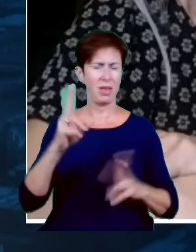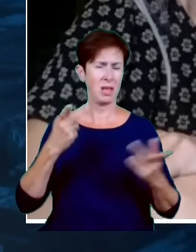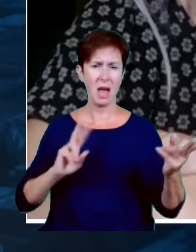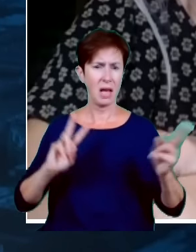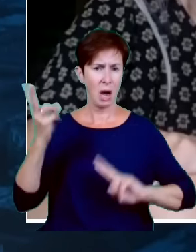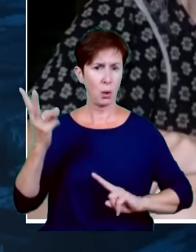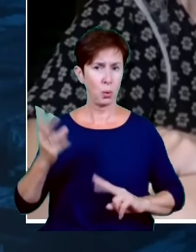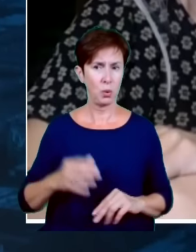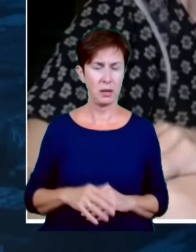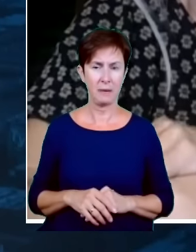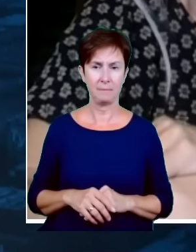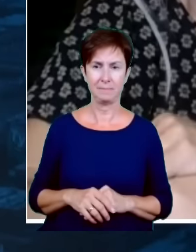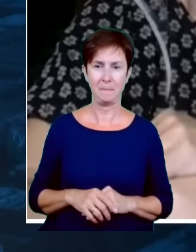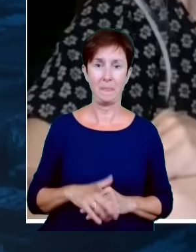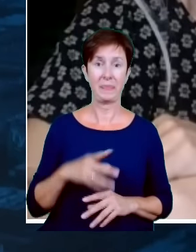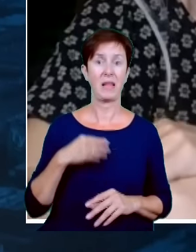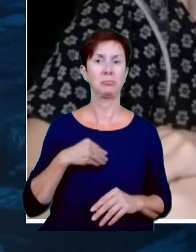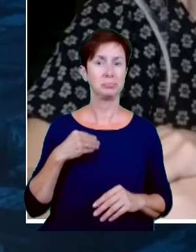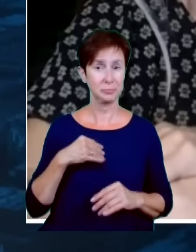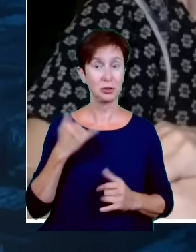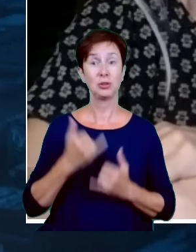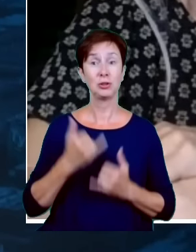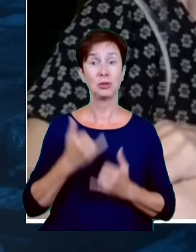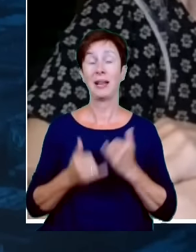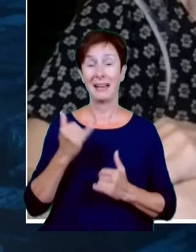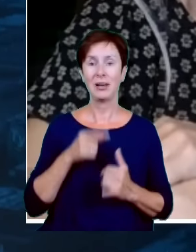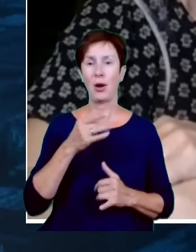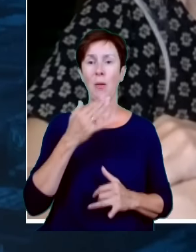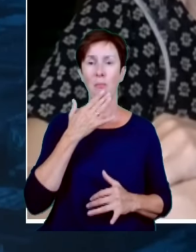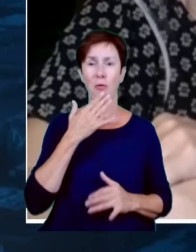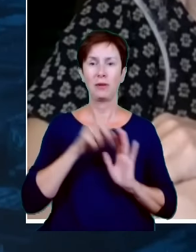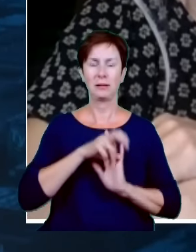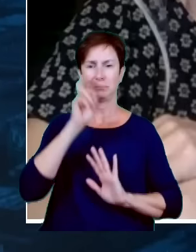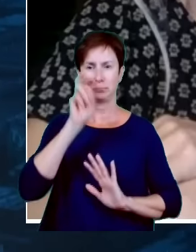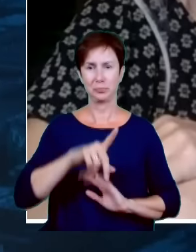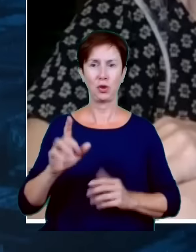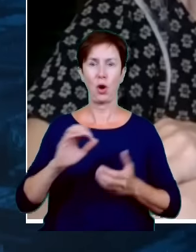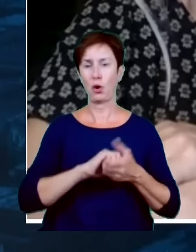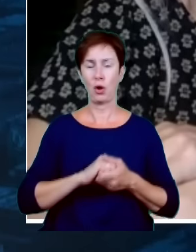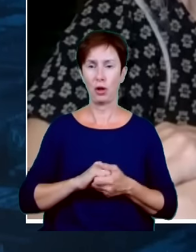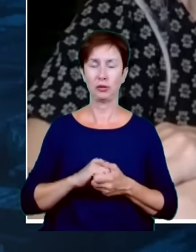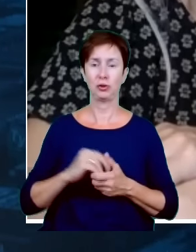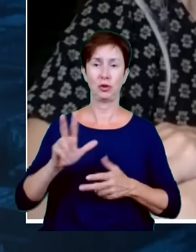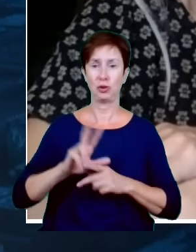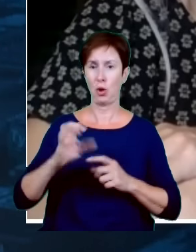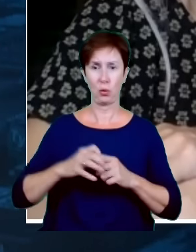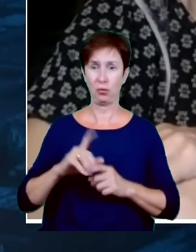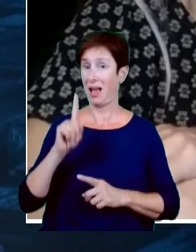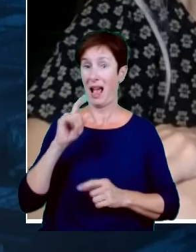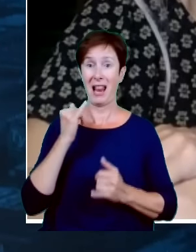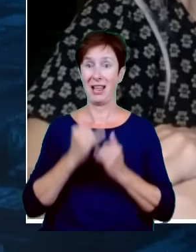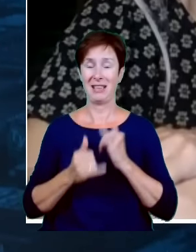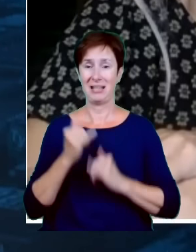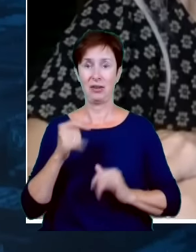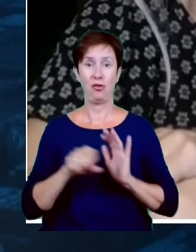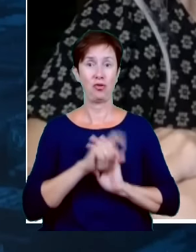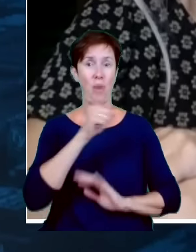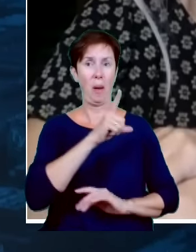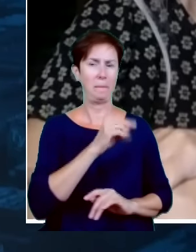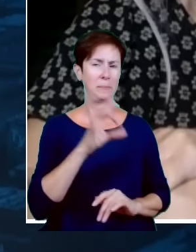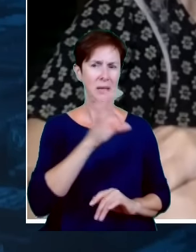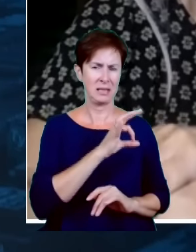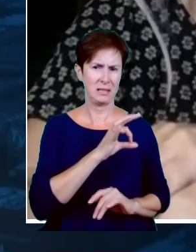boli wtedy kiedy jest to adresowane do koalicji 13 grudnia bo rządzą ale kiedy było to adresowane do Prawa i Sprawiedliwości to